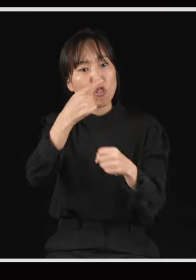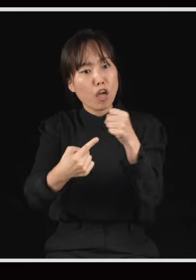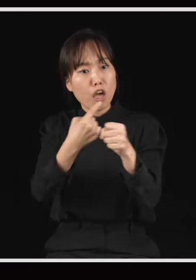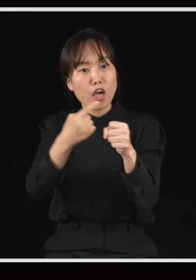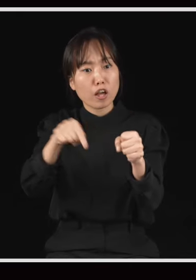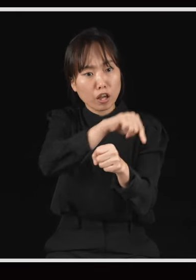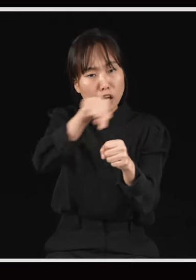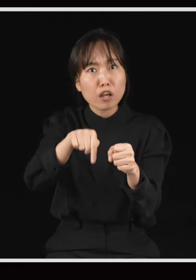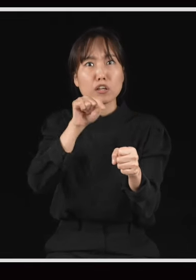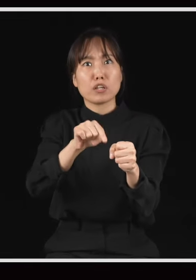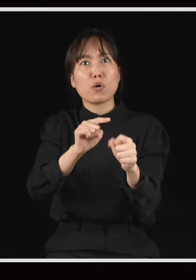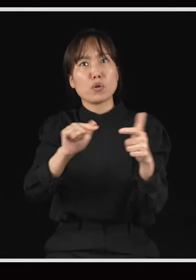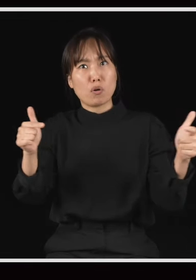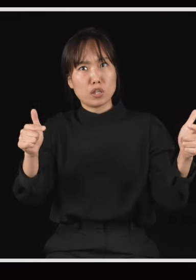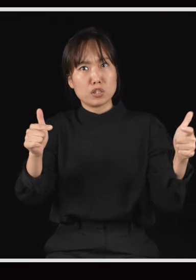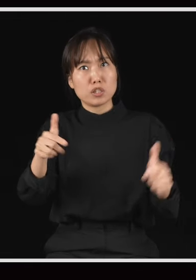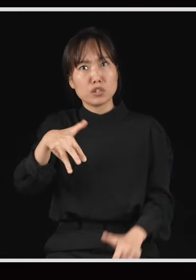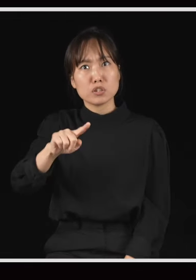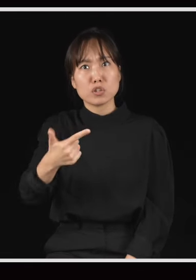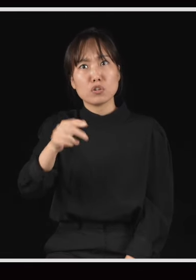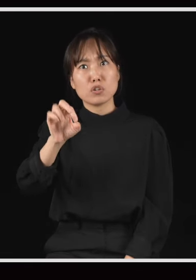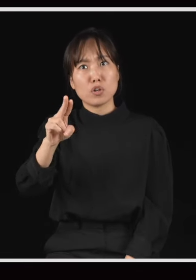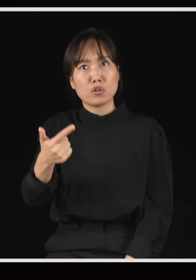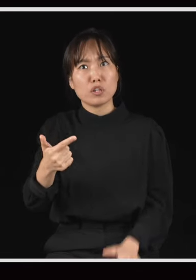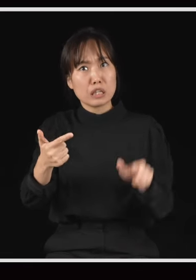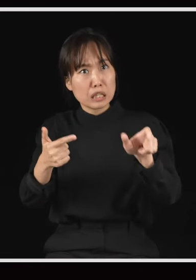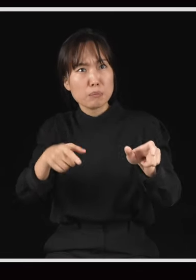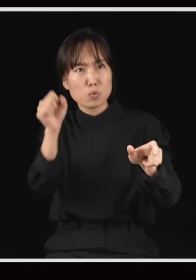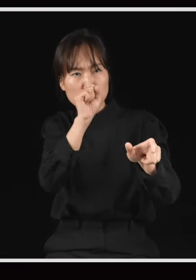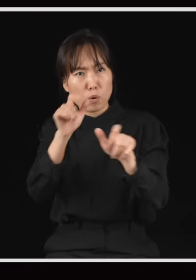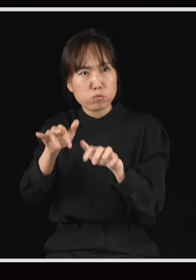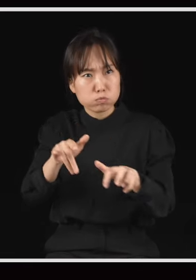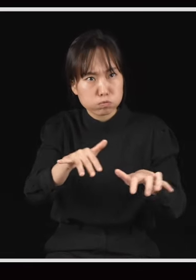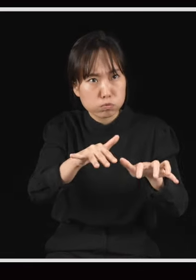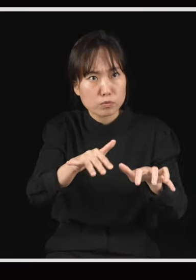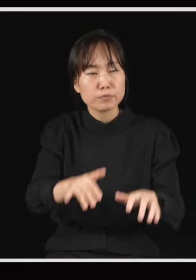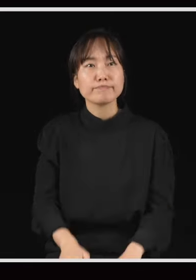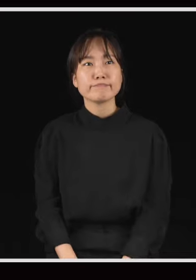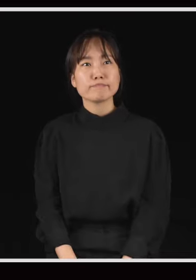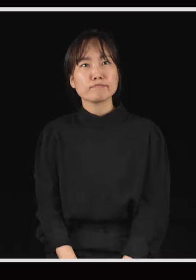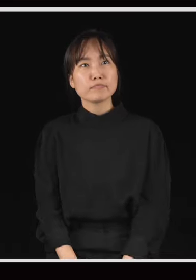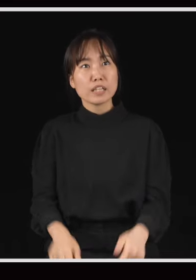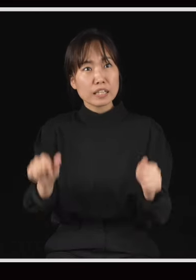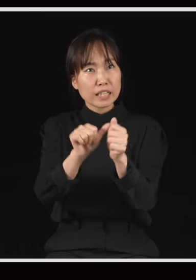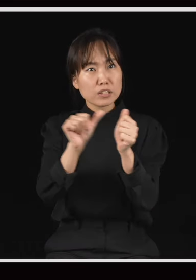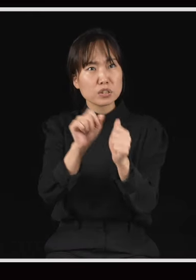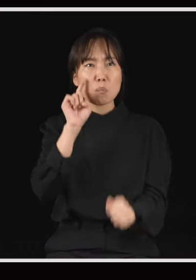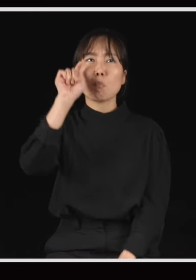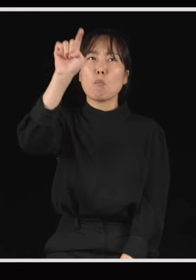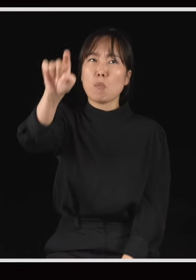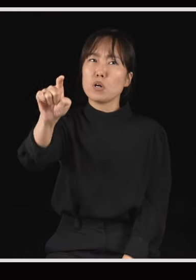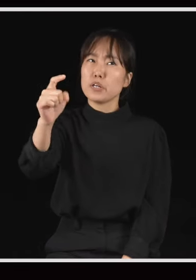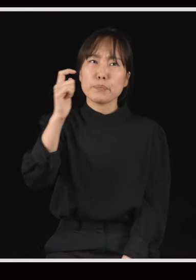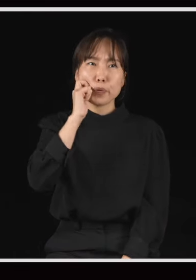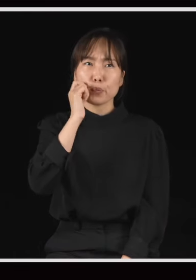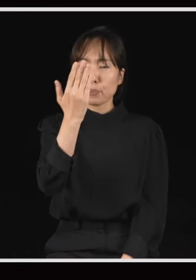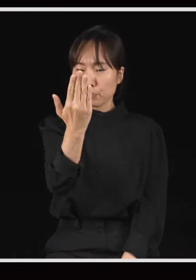근데 천연은 좋아하세요. 그 다음에 또 장기적인 스코업이 없어요. 이게 인간이 원래 18개월까지만 사고할 수